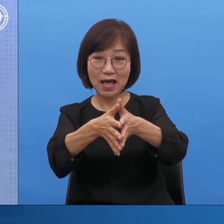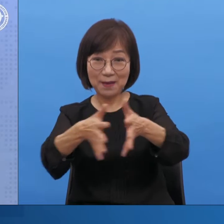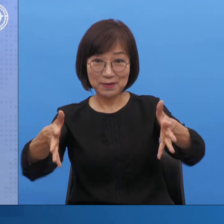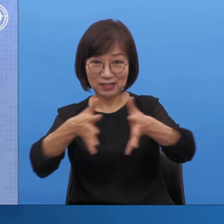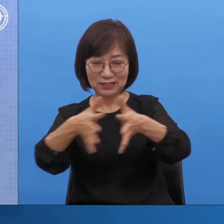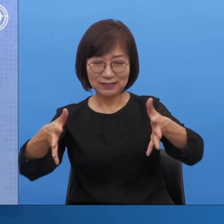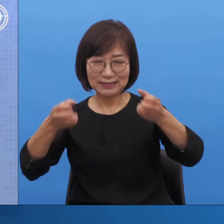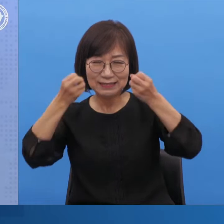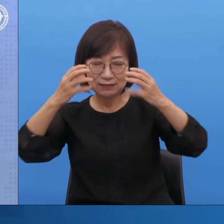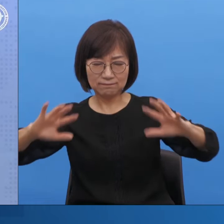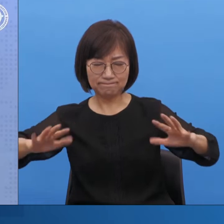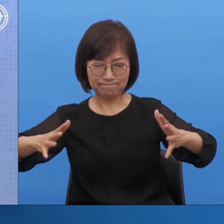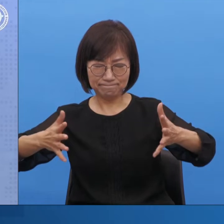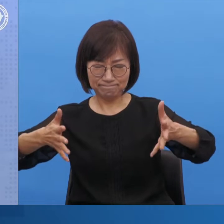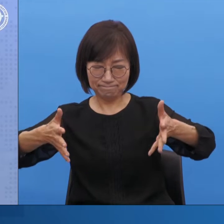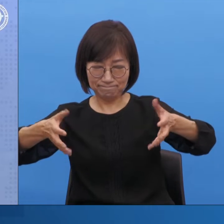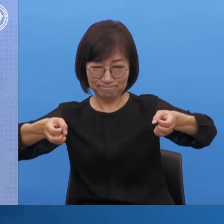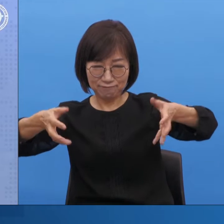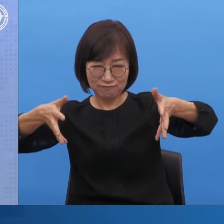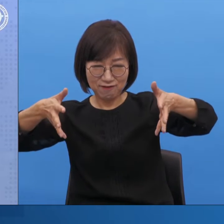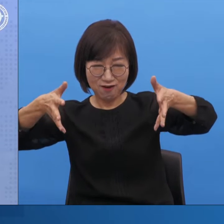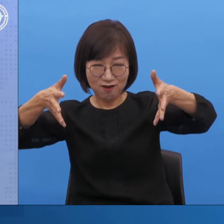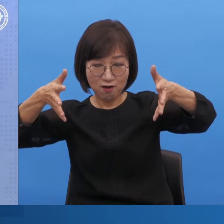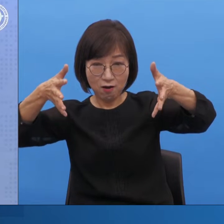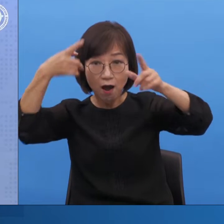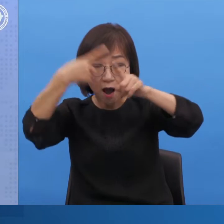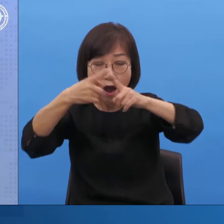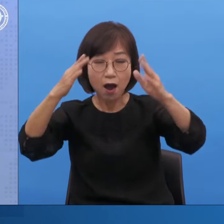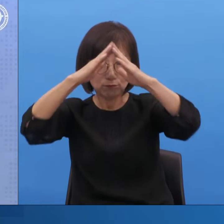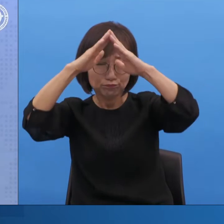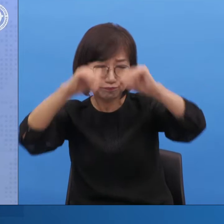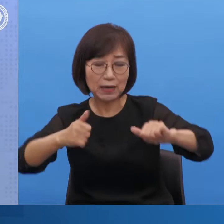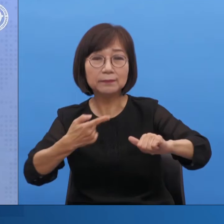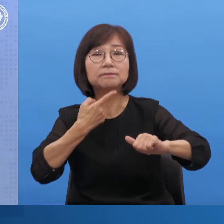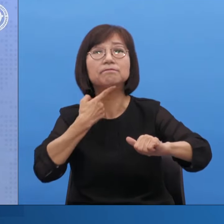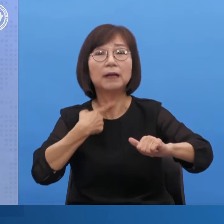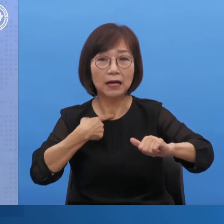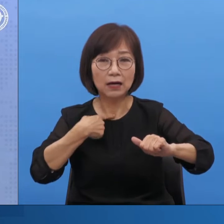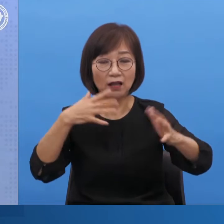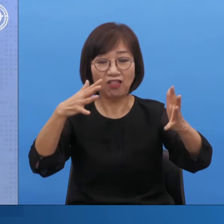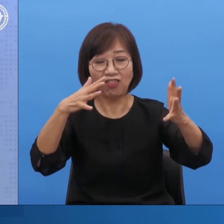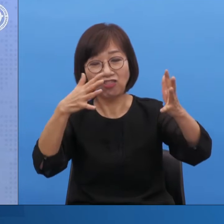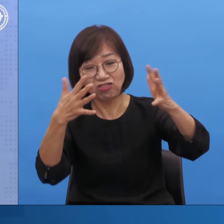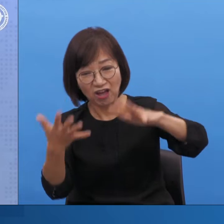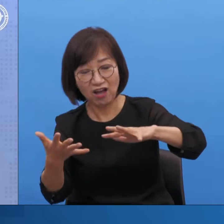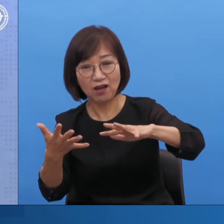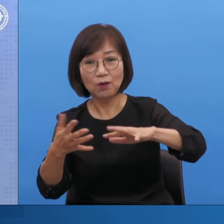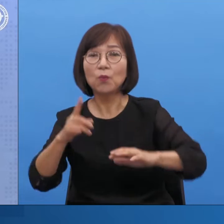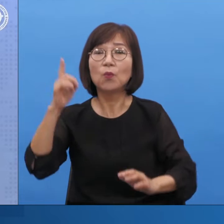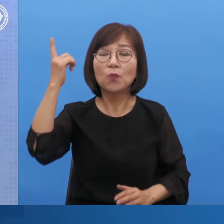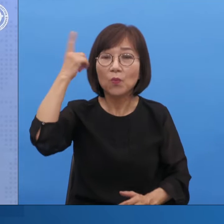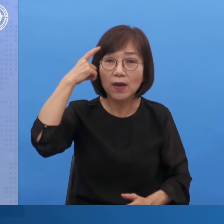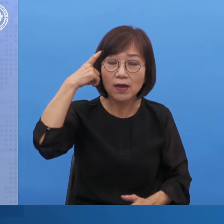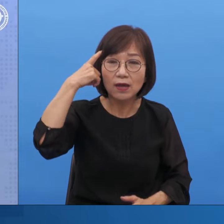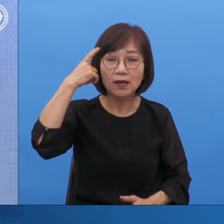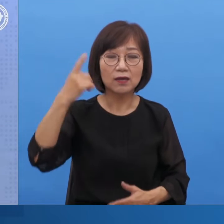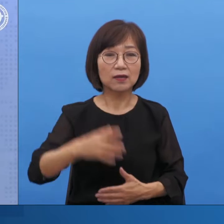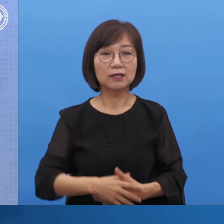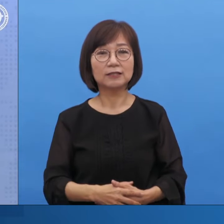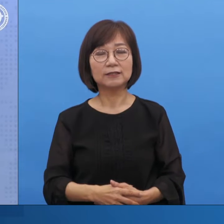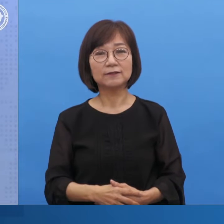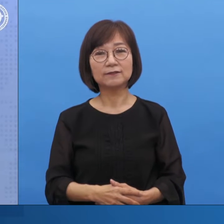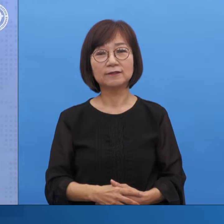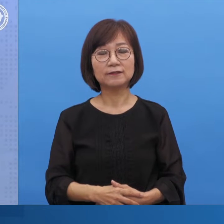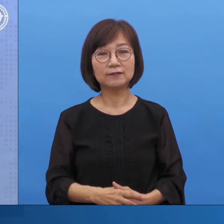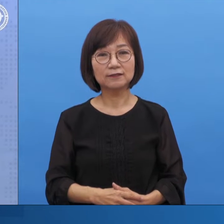we saw the collapse of the apartments in Gwangju. 왜 무너졌을까요? Now, why did these buildings